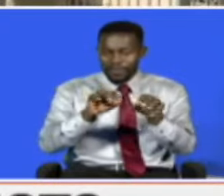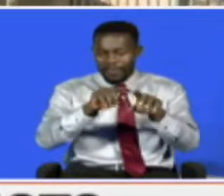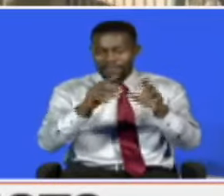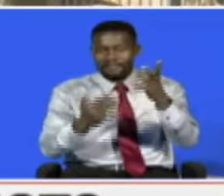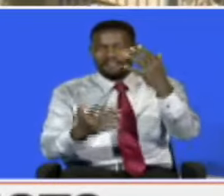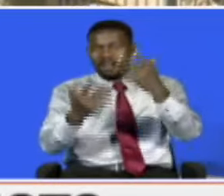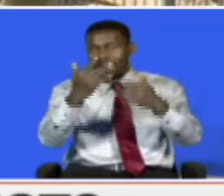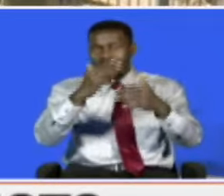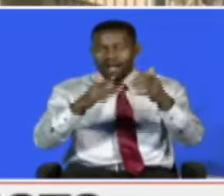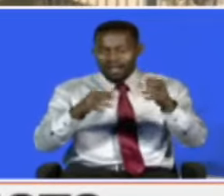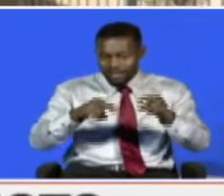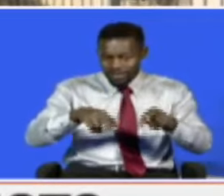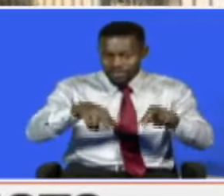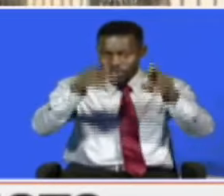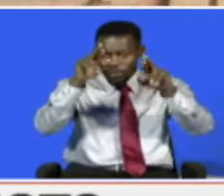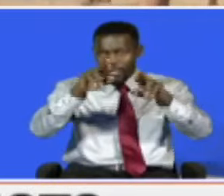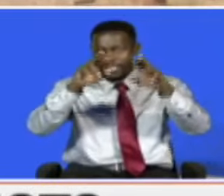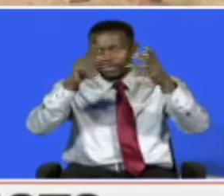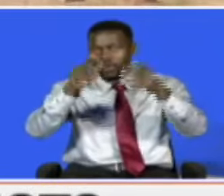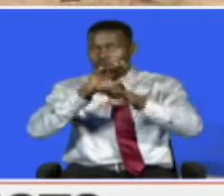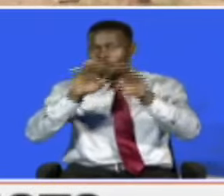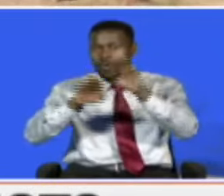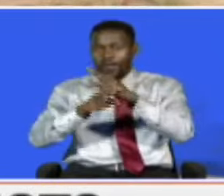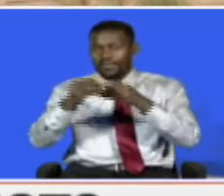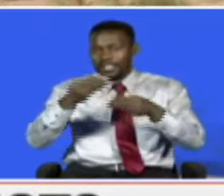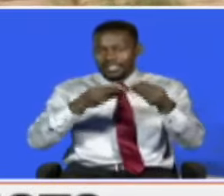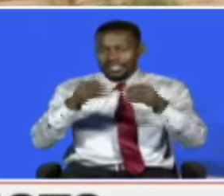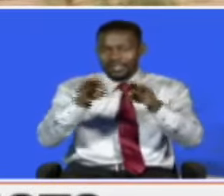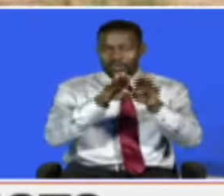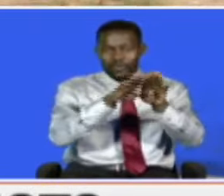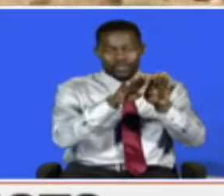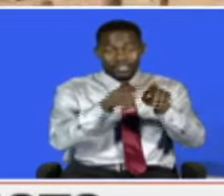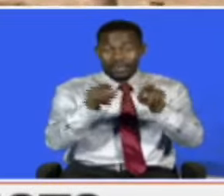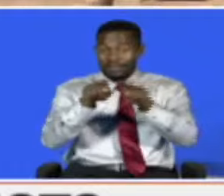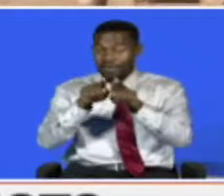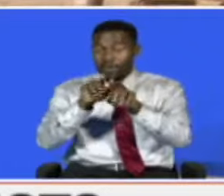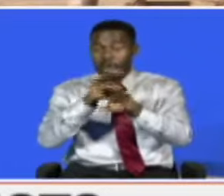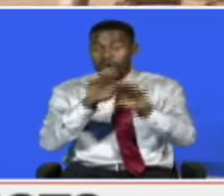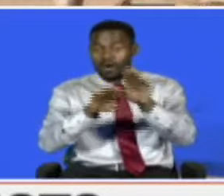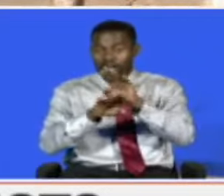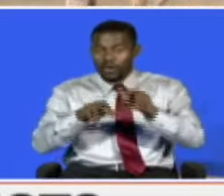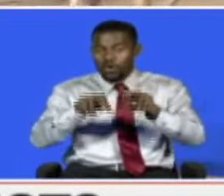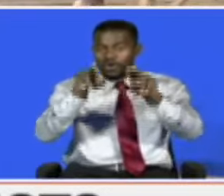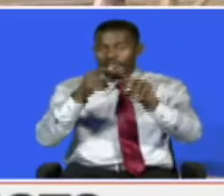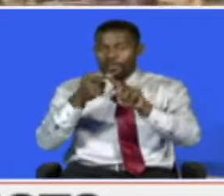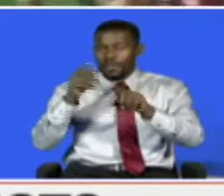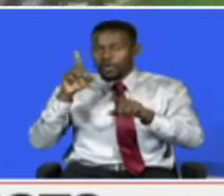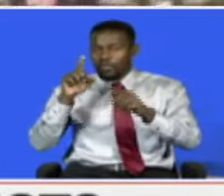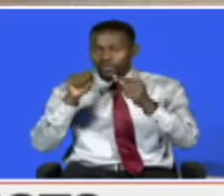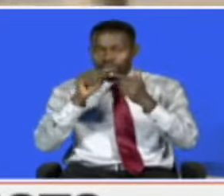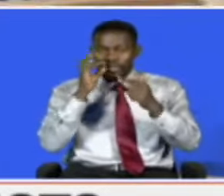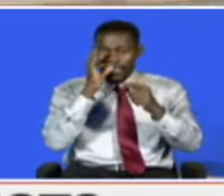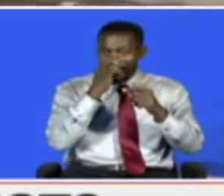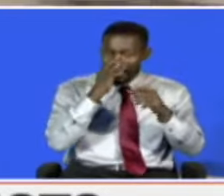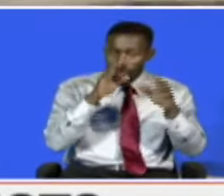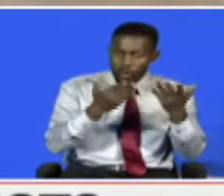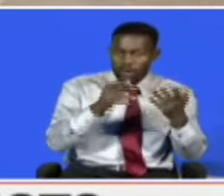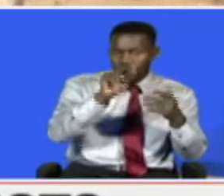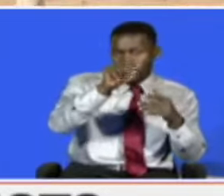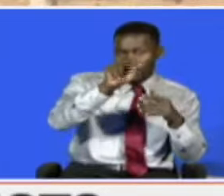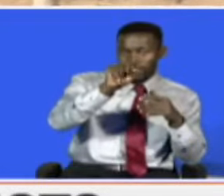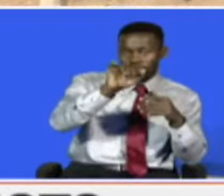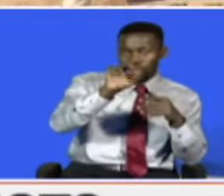na kulemaza uchukuzi baada ya kufunga barabara kuu ya Nairobi kuelekea Nyeri na miji mingine kama vile Nanyuki na